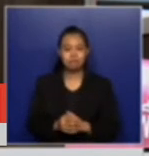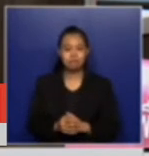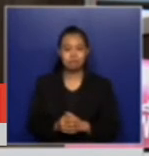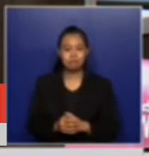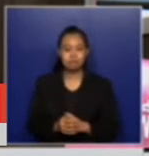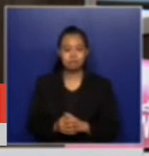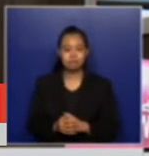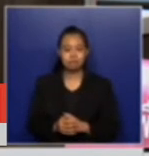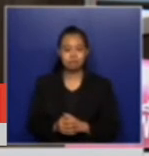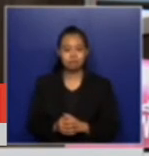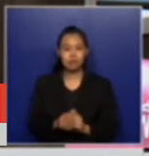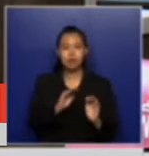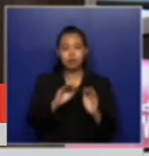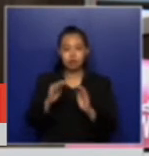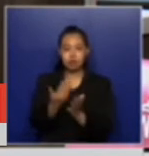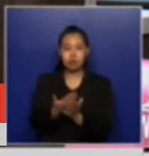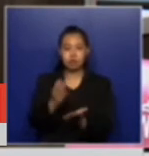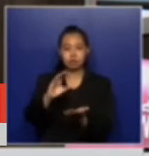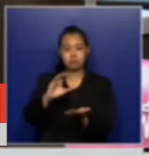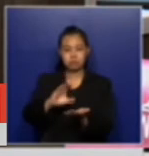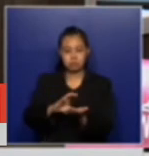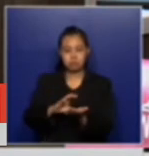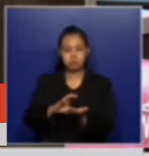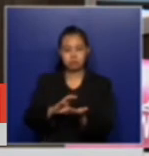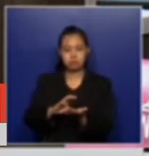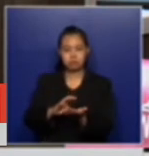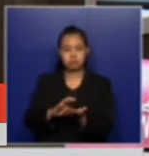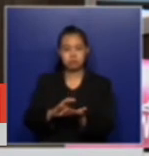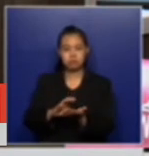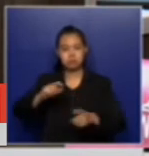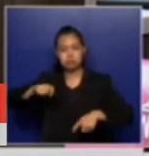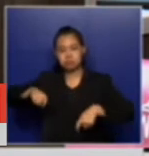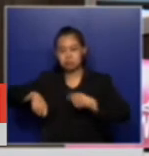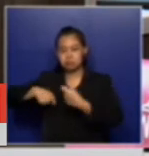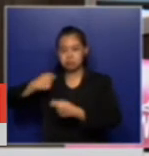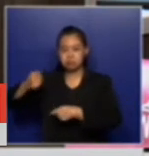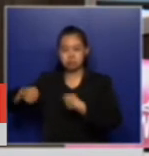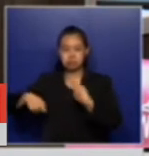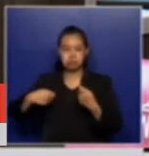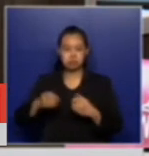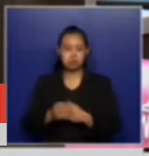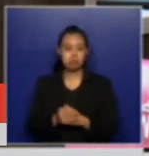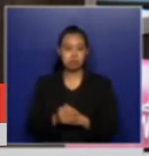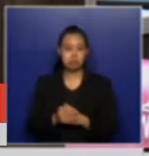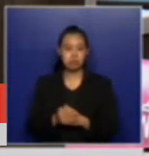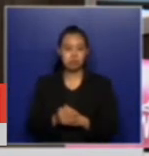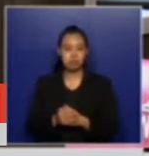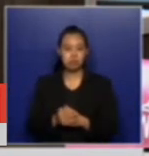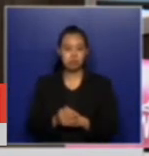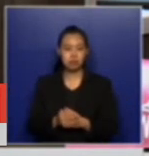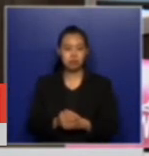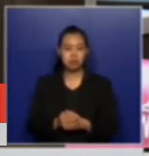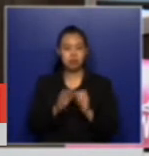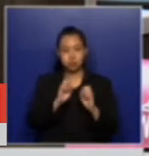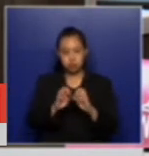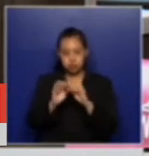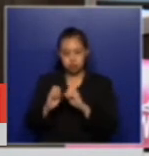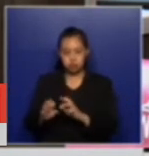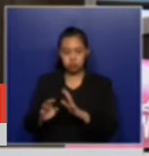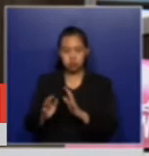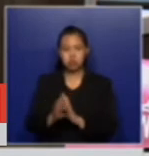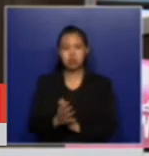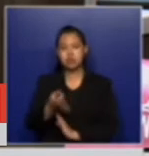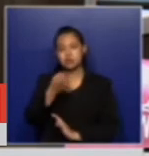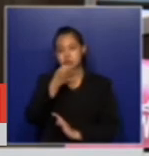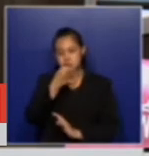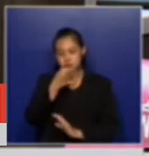ากไว้ว่างบประมาณที่ใช้ไปเนี่ยควรจะถูกสร้างให้เกิดทักษะในการสร้างงานให้มี